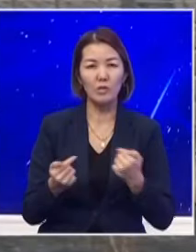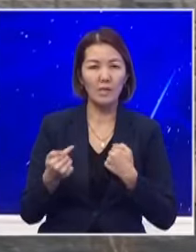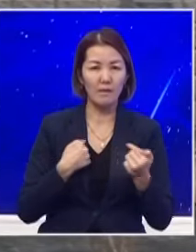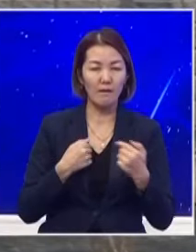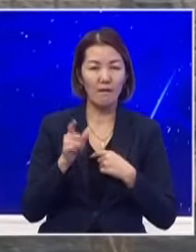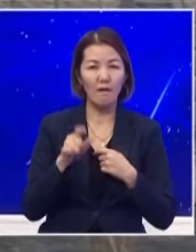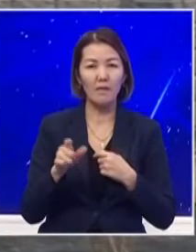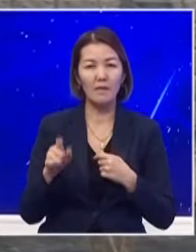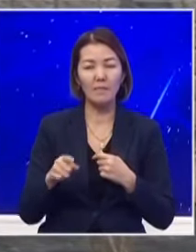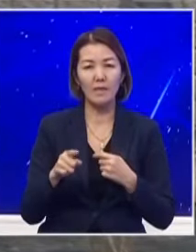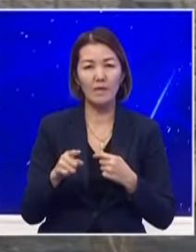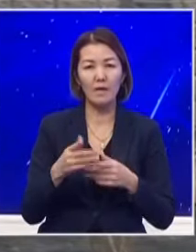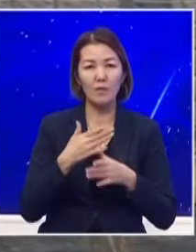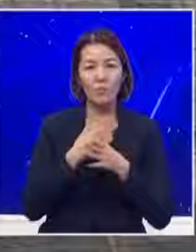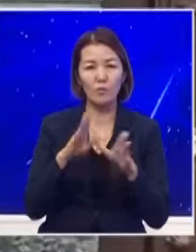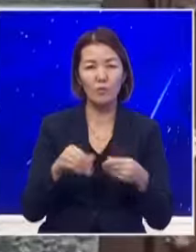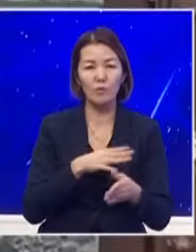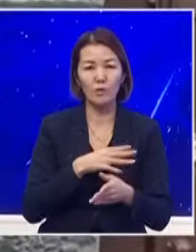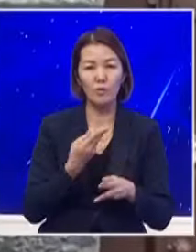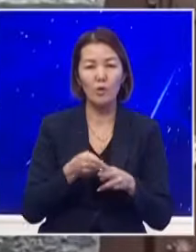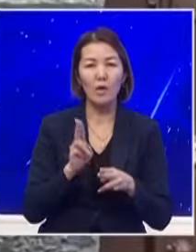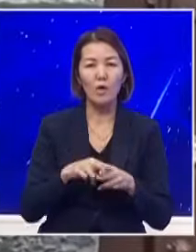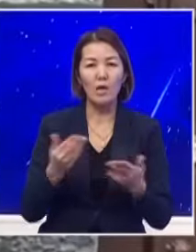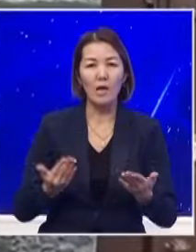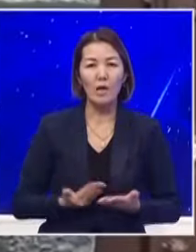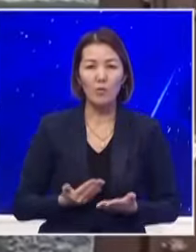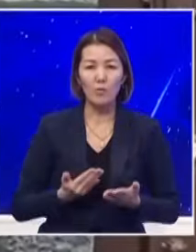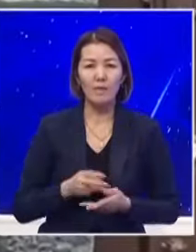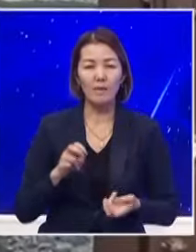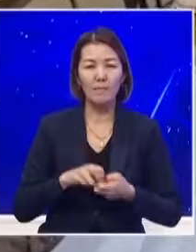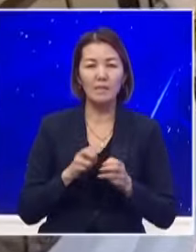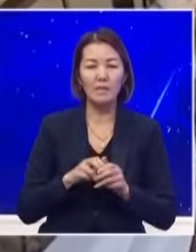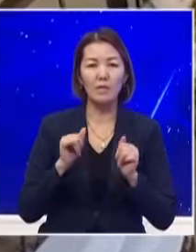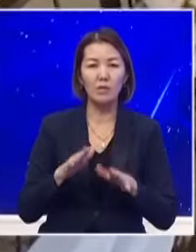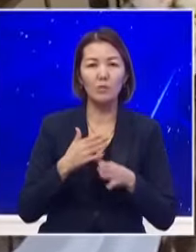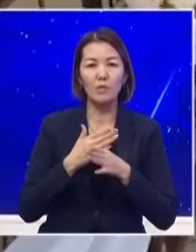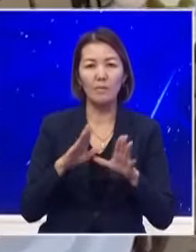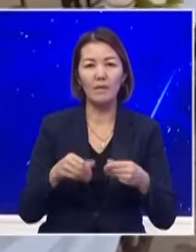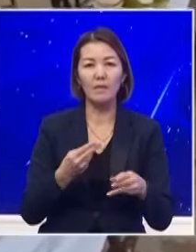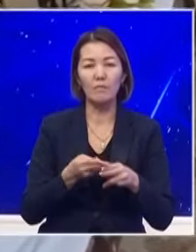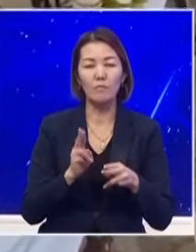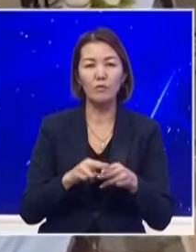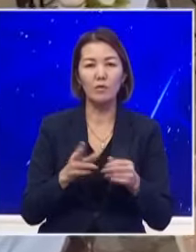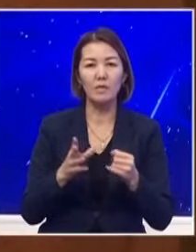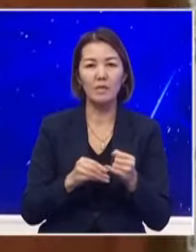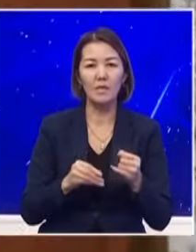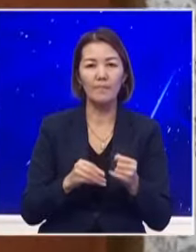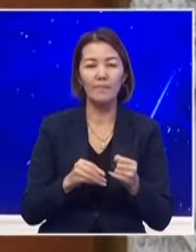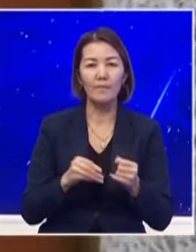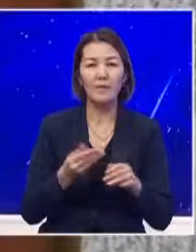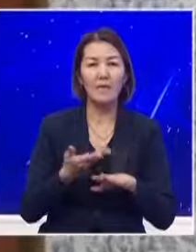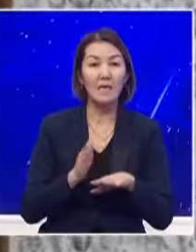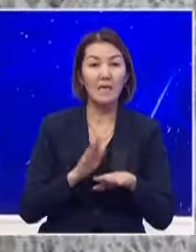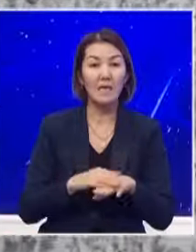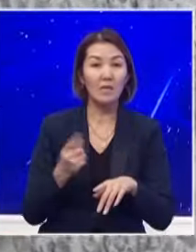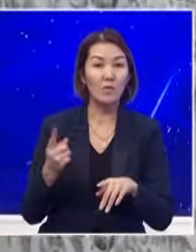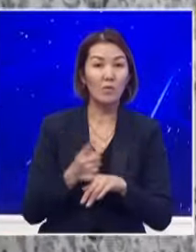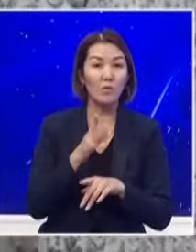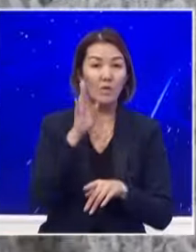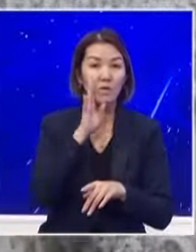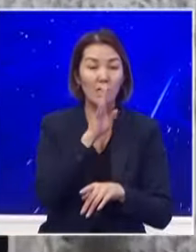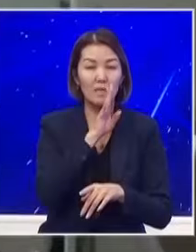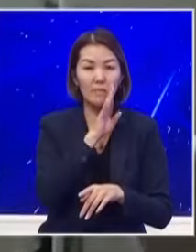адамдарға ақпараттық кеңестік көмек көрсету. Сонымен қатар әлеуметтік сипаттағы мәселелерін шешуге ықпал етеді. Бұл жерде негізінен қиындық көрген жалғыз басты